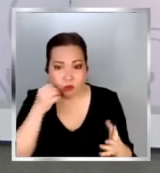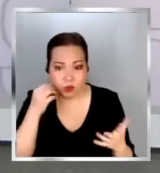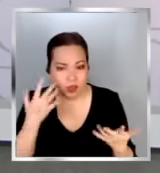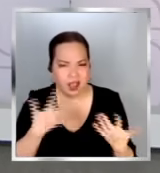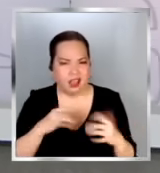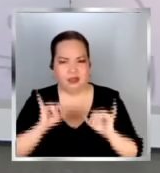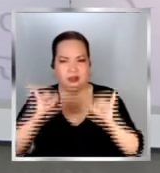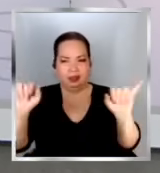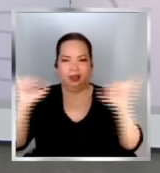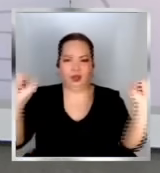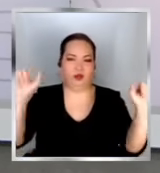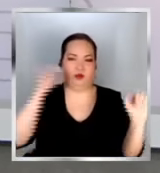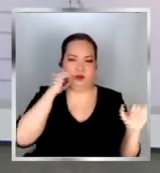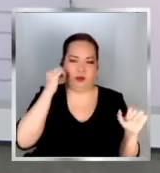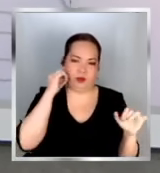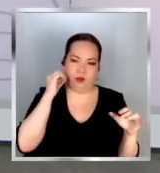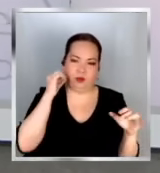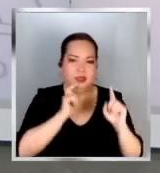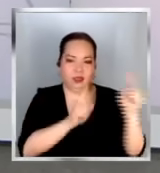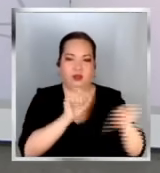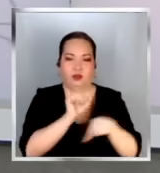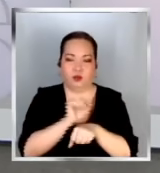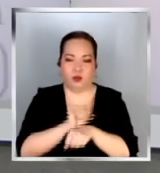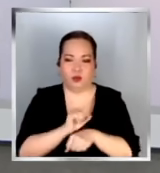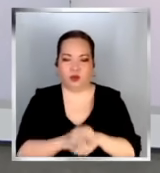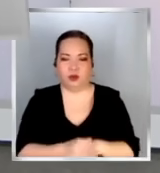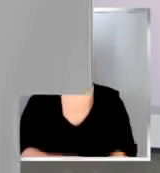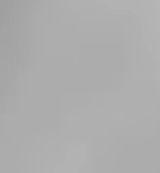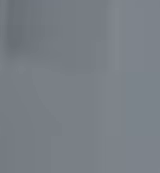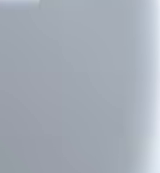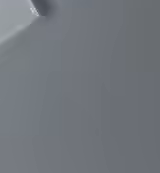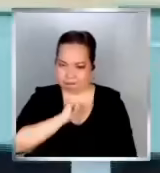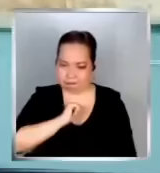sagot dyan ng Quezon City Government sa pagtutok ni Maki Pulido.